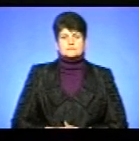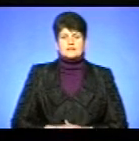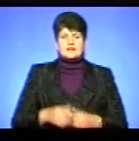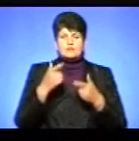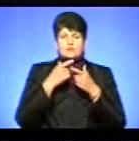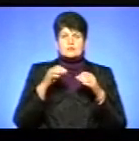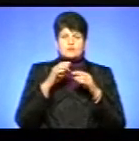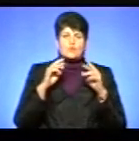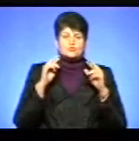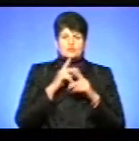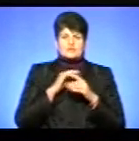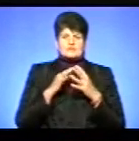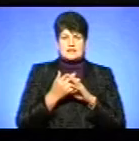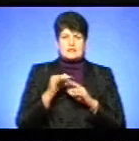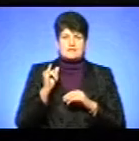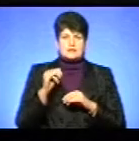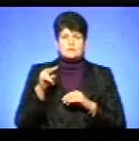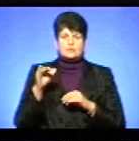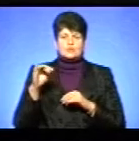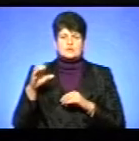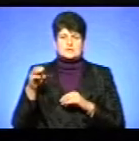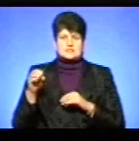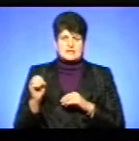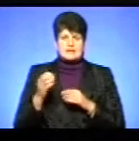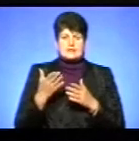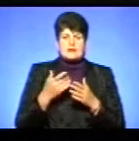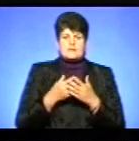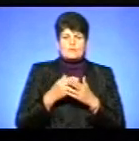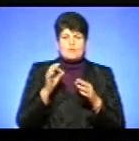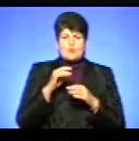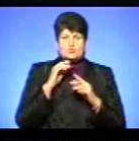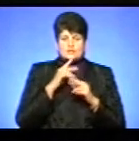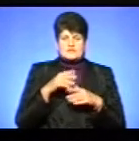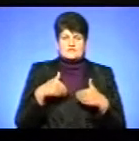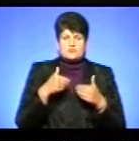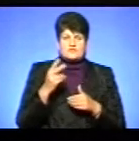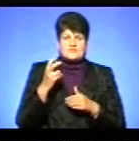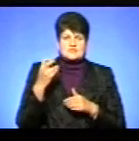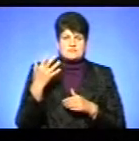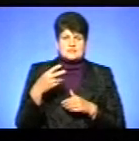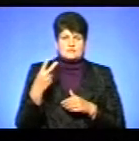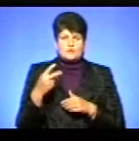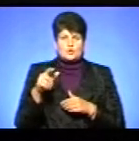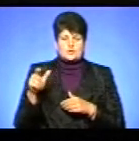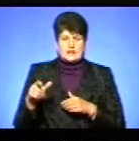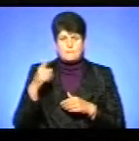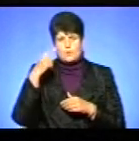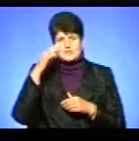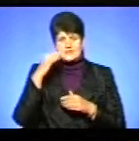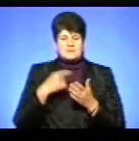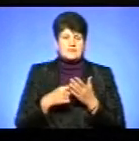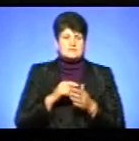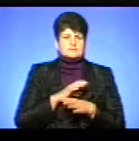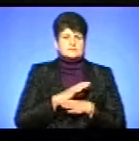Інформацію про отруєння в селі Івани Пусте, де із симптомами отруєння до лікаря звернулося 252 людей, поліцейські не